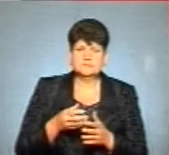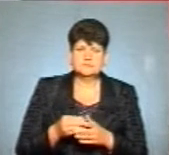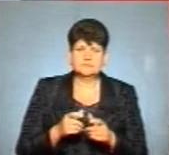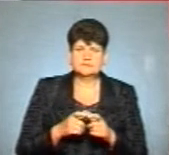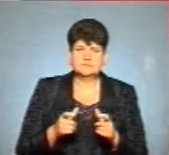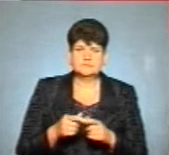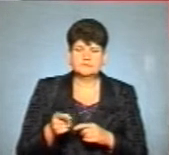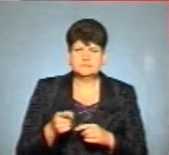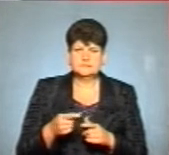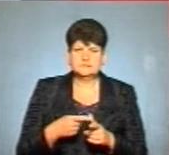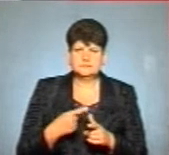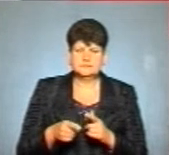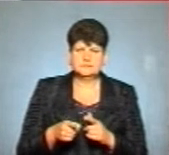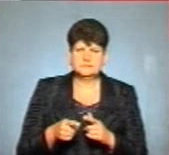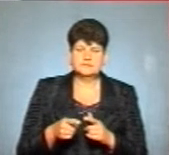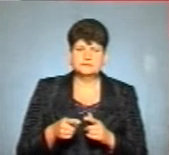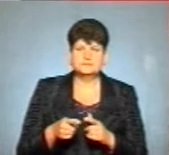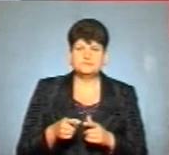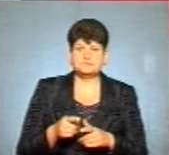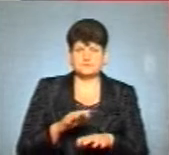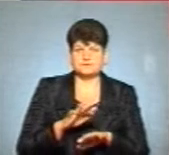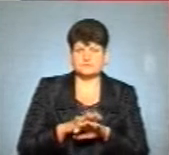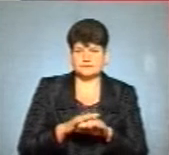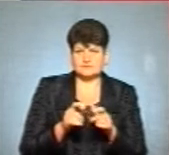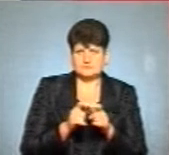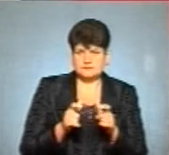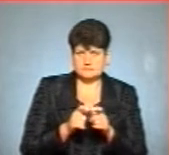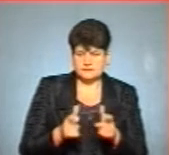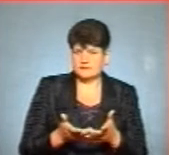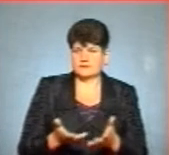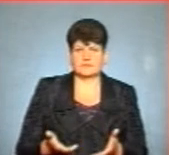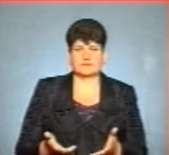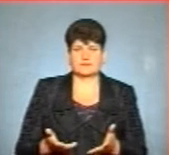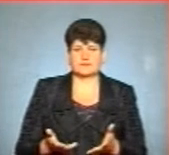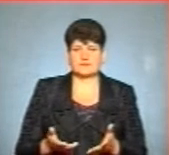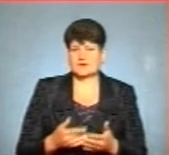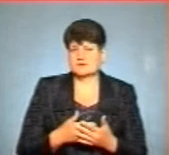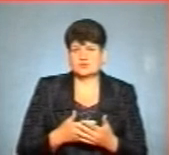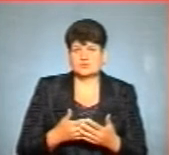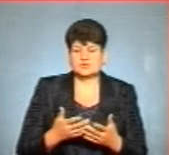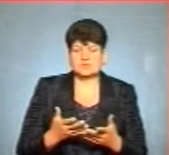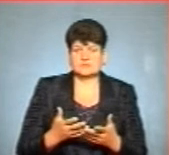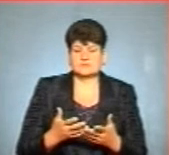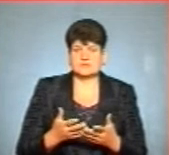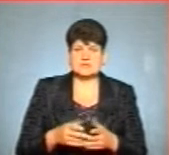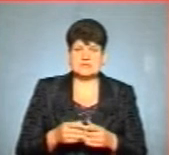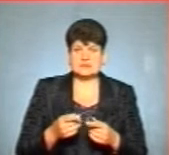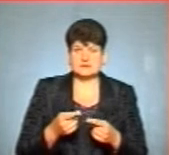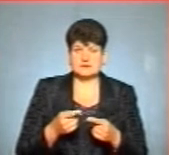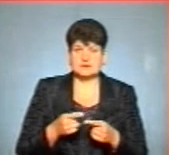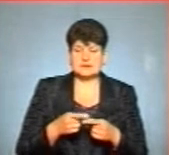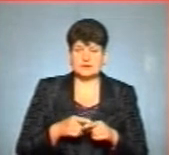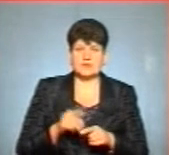так неперифікованим квитком електронним, так само банківською карткою чи пристроєм з технологією